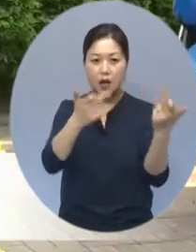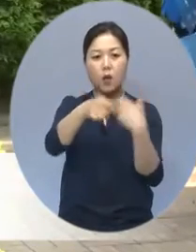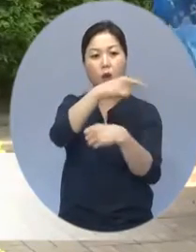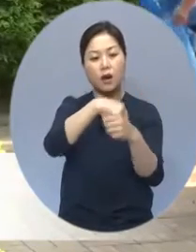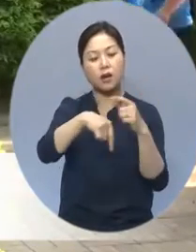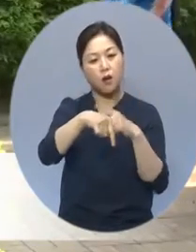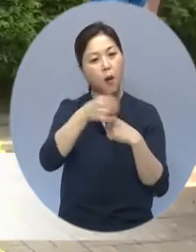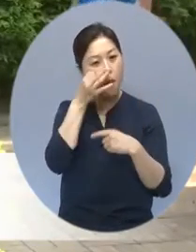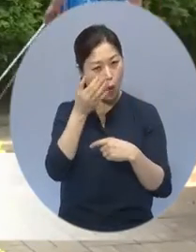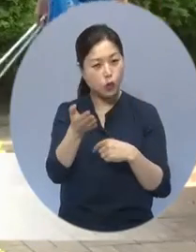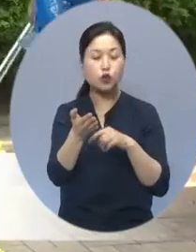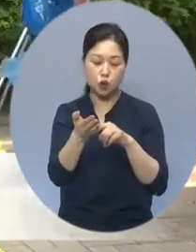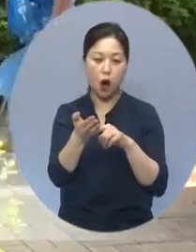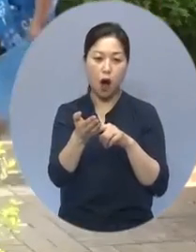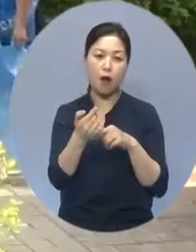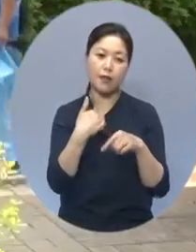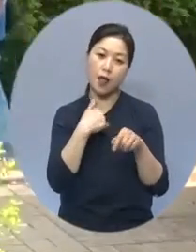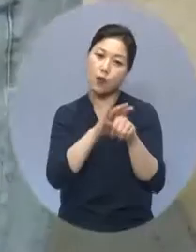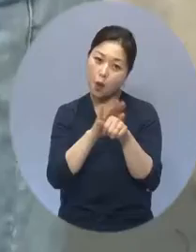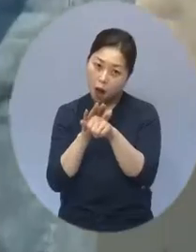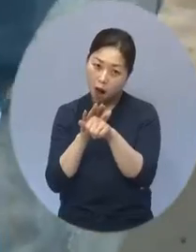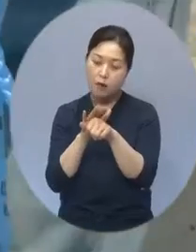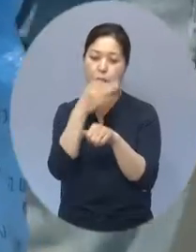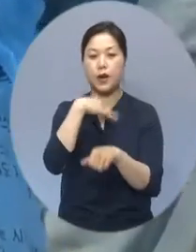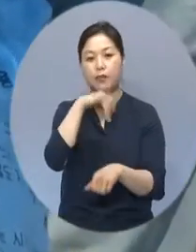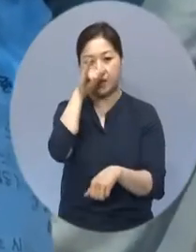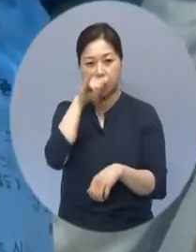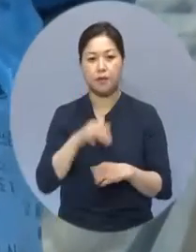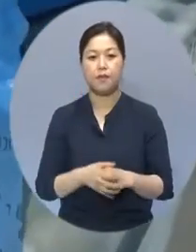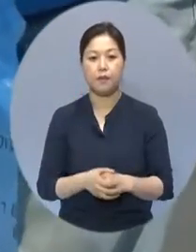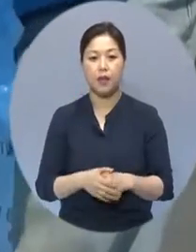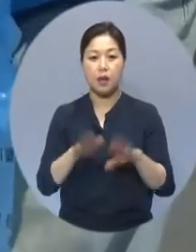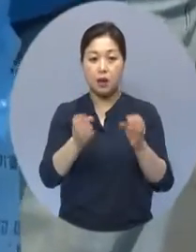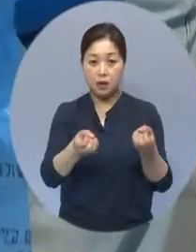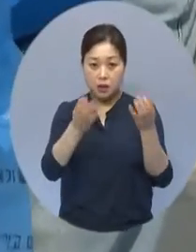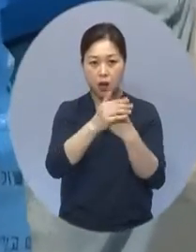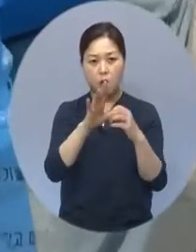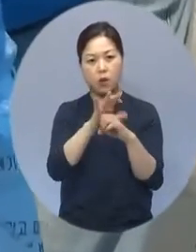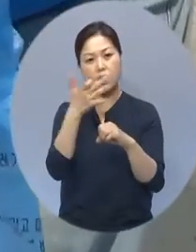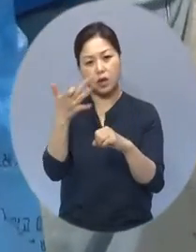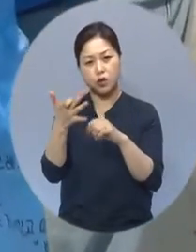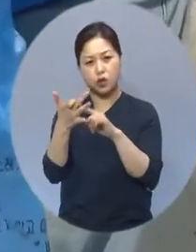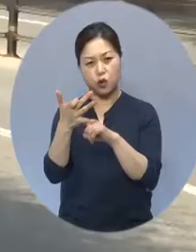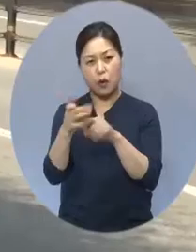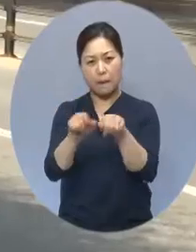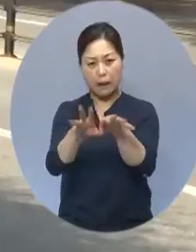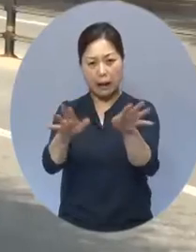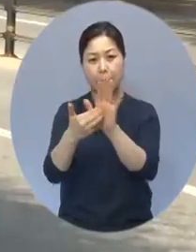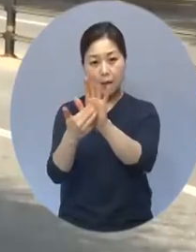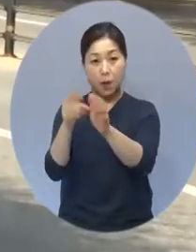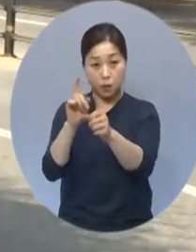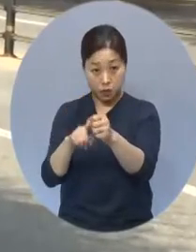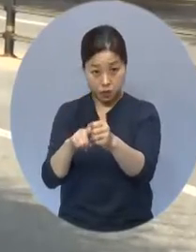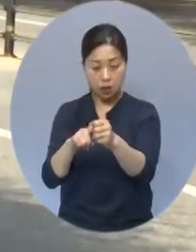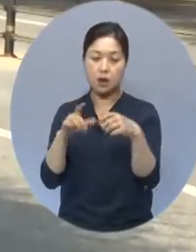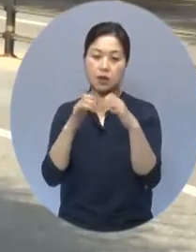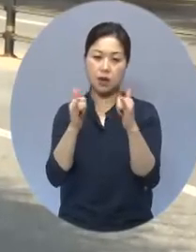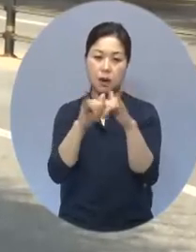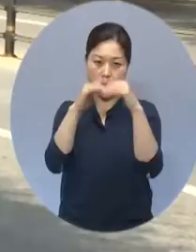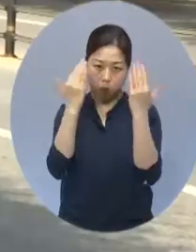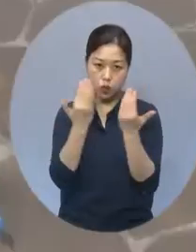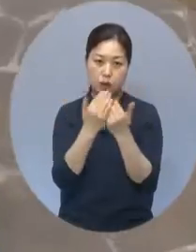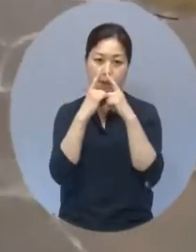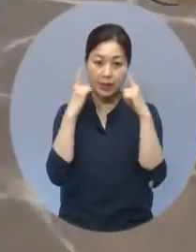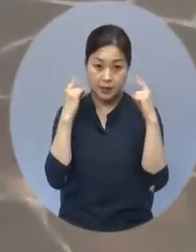제공하게 돼서 큰 보람이 있다고 생각합니다. 이날 행사는 코로나19 확산 방지를 위해 참가자 전원이 마스크를